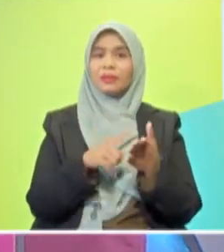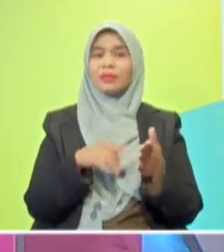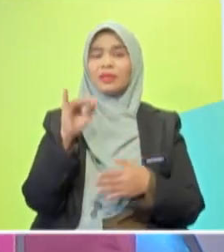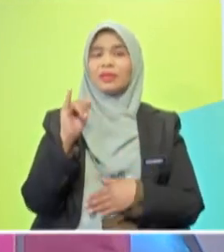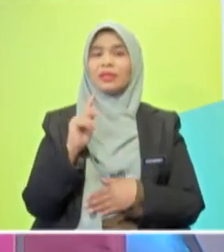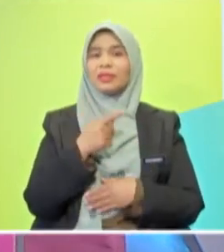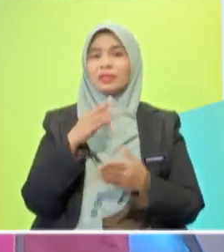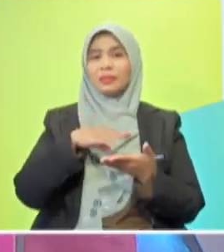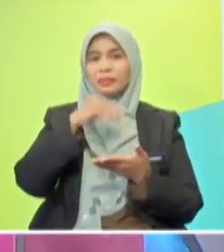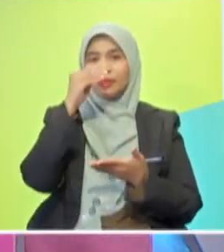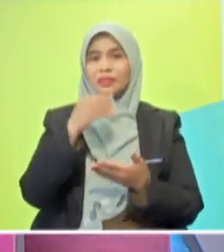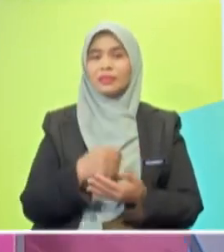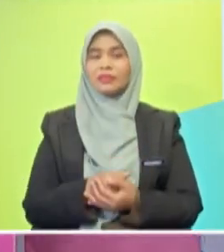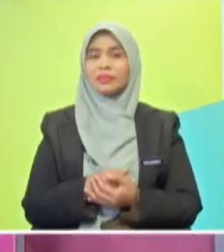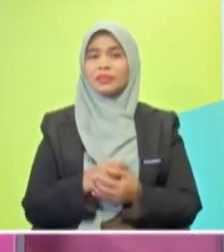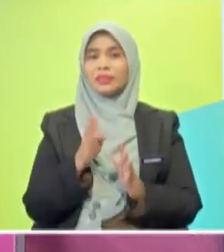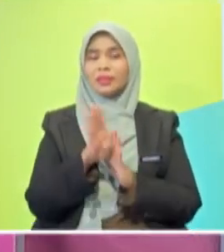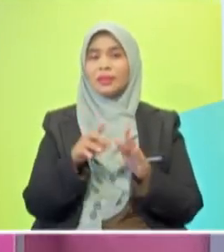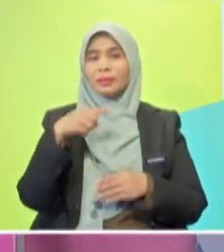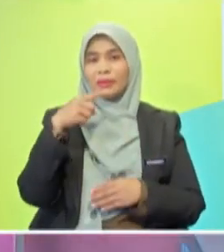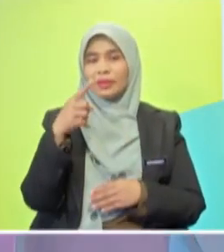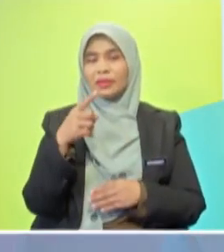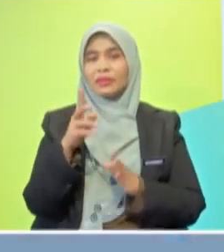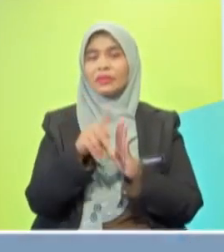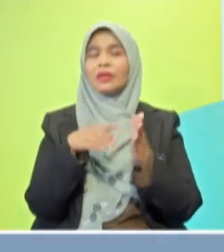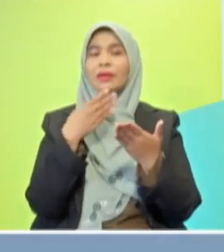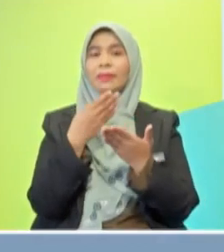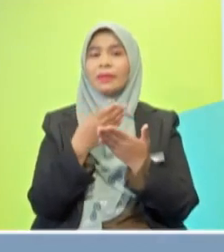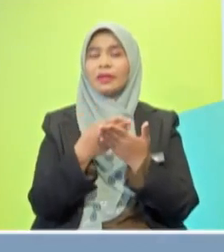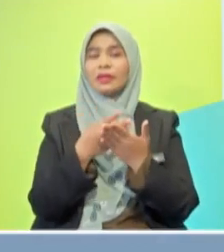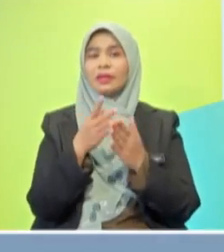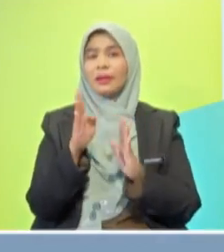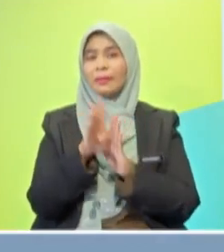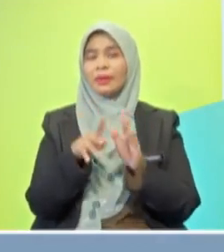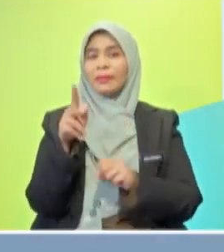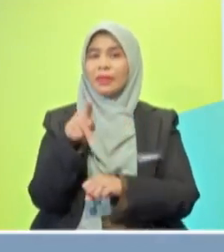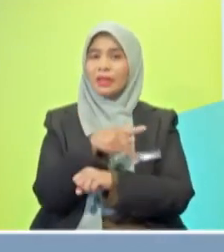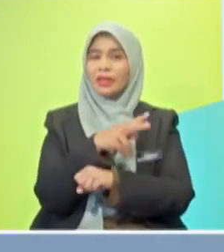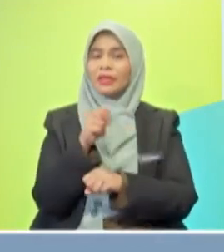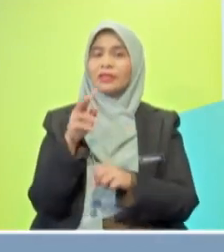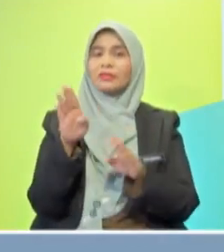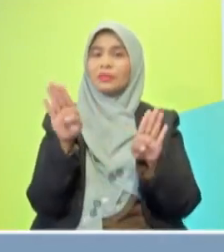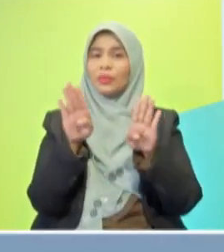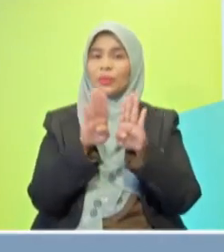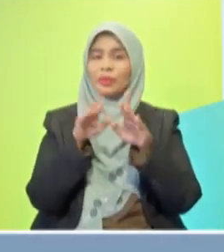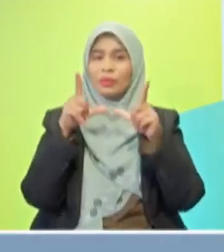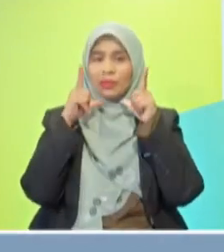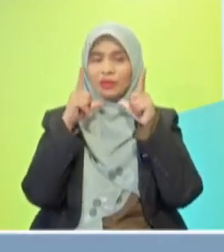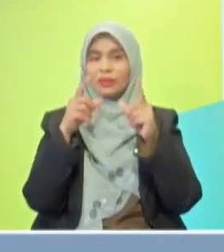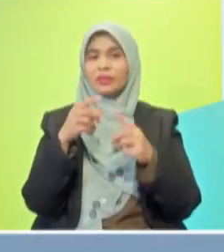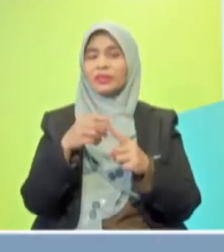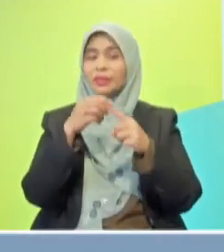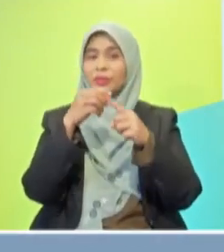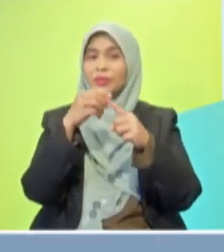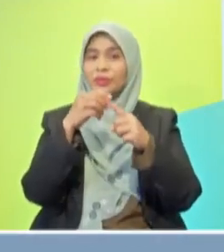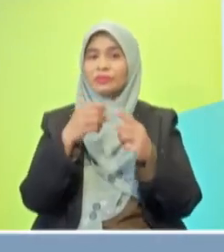topik yang kita belajar. Okey, berikut merupakan hikmah berpakaian menutup aurat kecuali... Siapa nak jawab? Kat